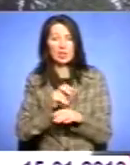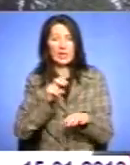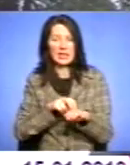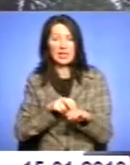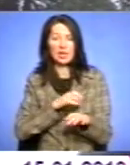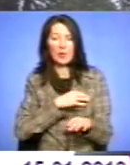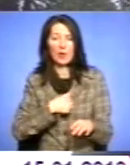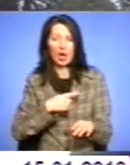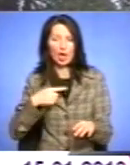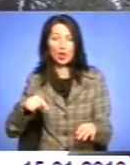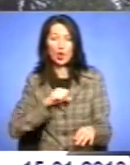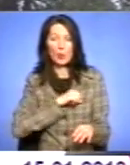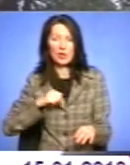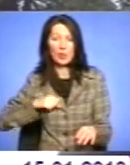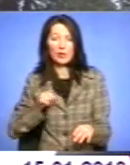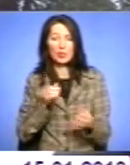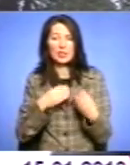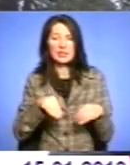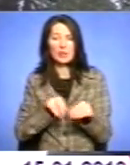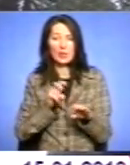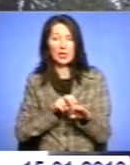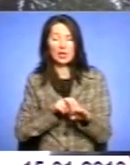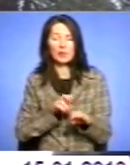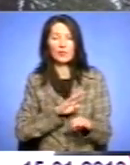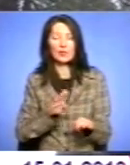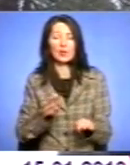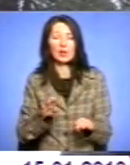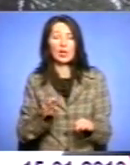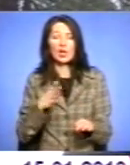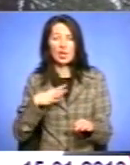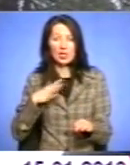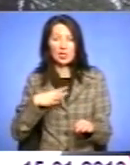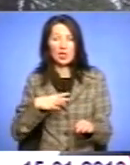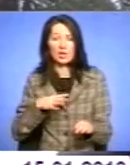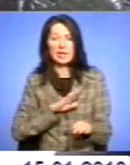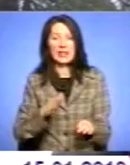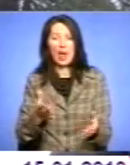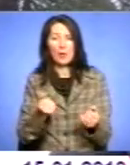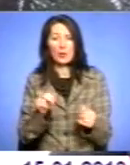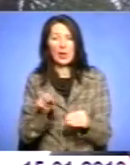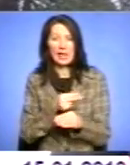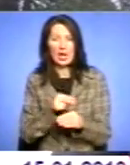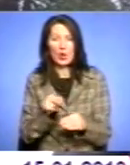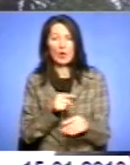лікарем. Не вдаватися до крайнощів, не приймати лікування